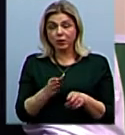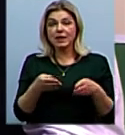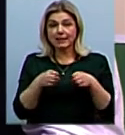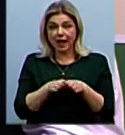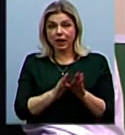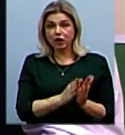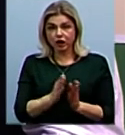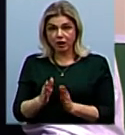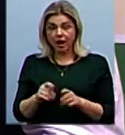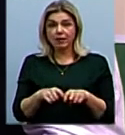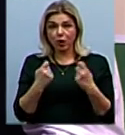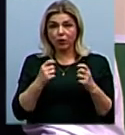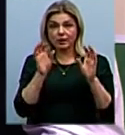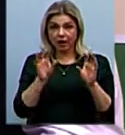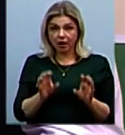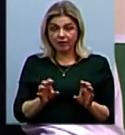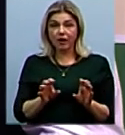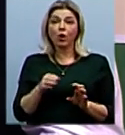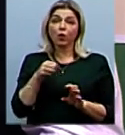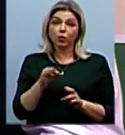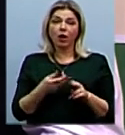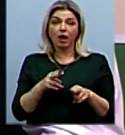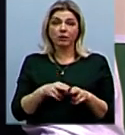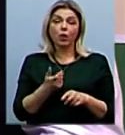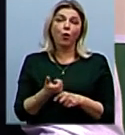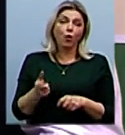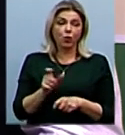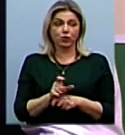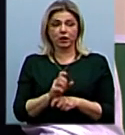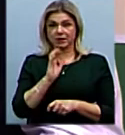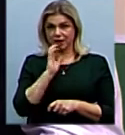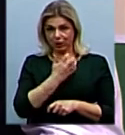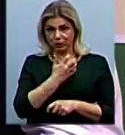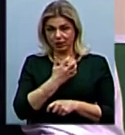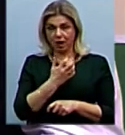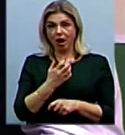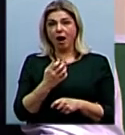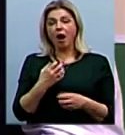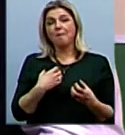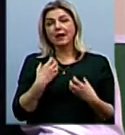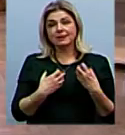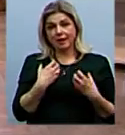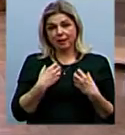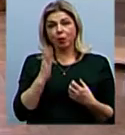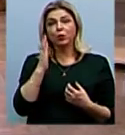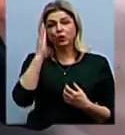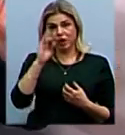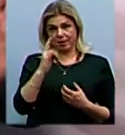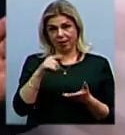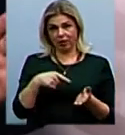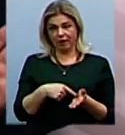режиме нарушения законодательства Украины, если так, то это очень, у меня очень серьезное опасение насчет будущего Николаева.